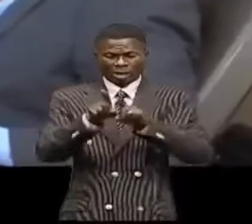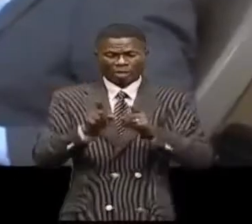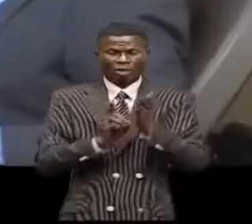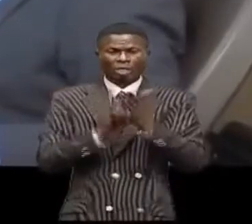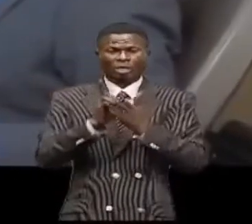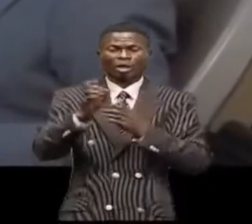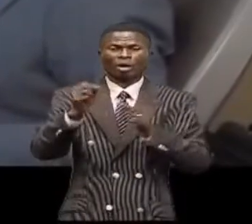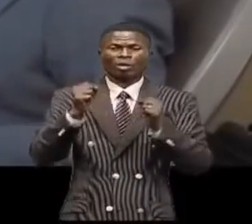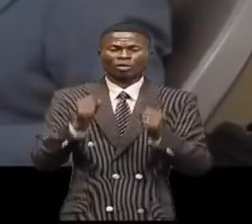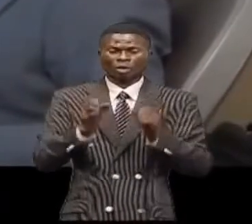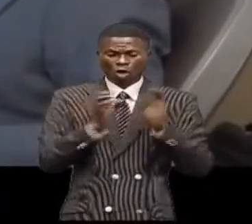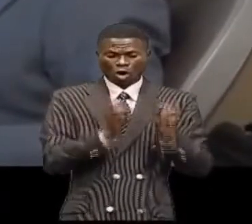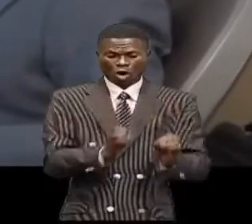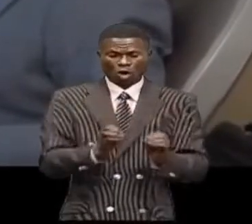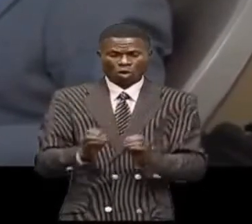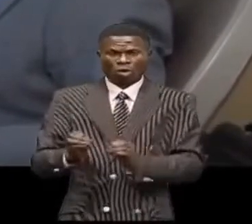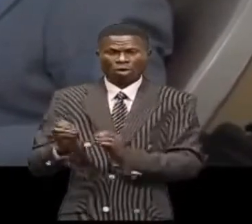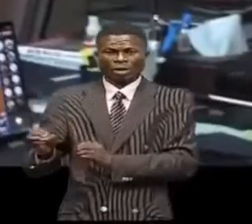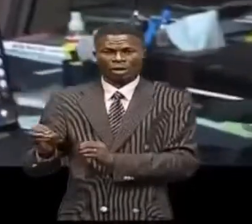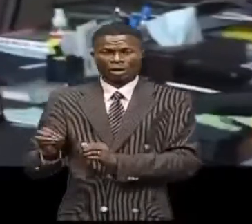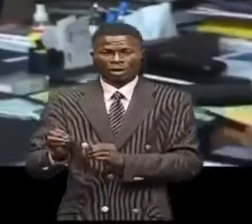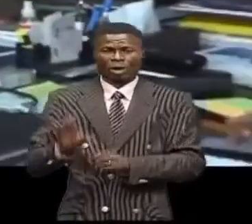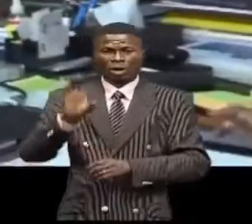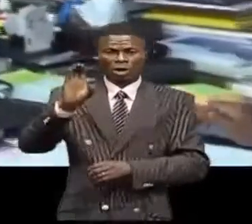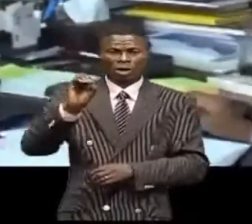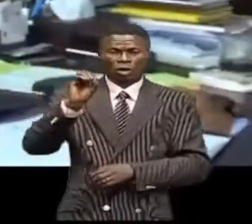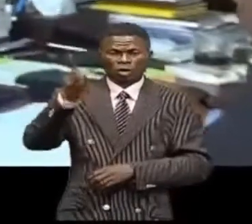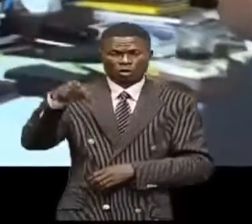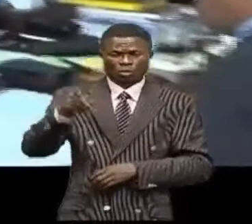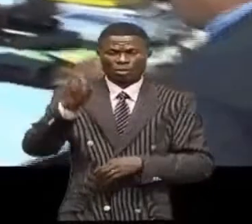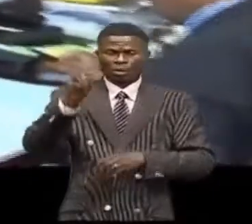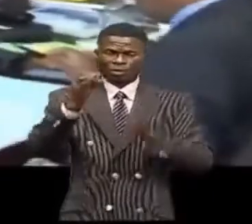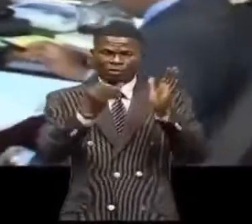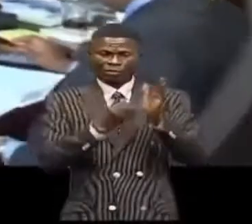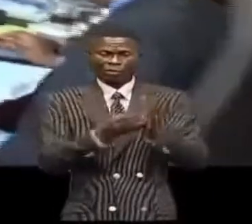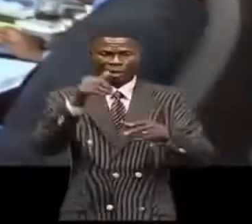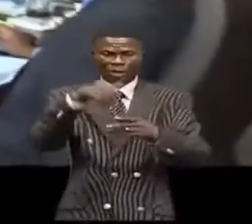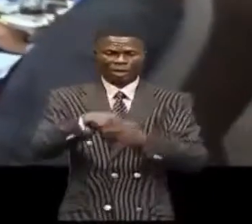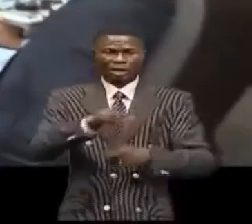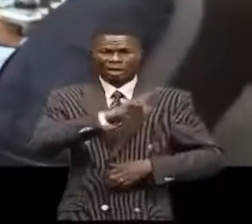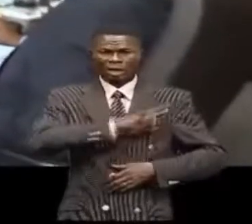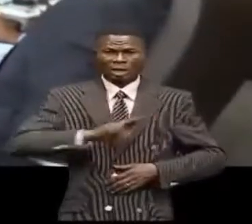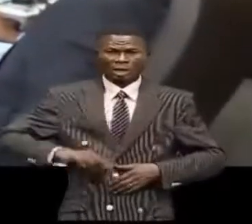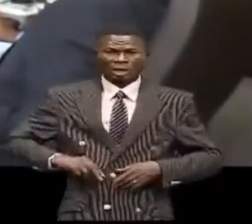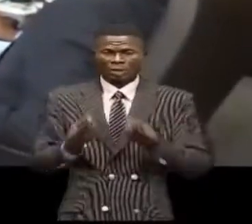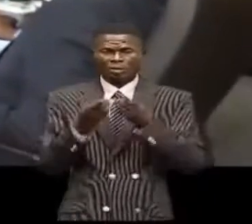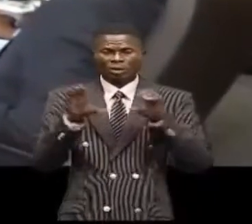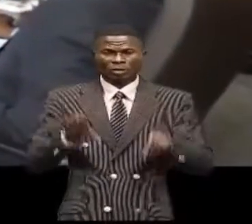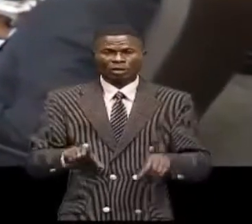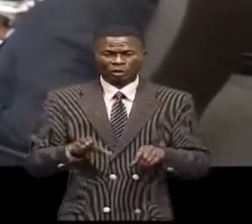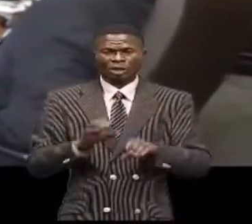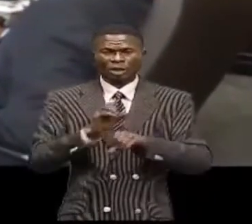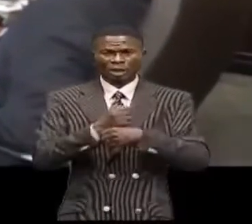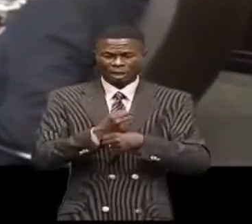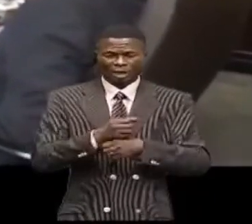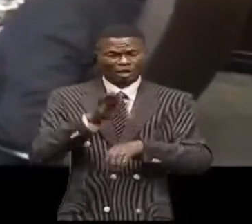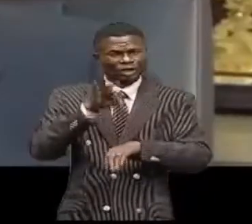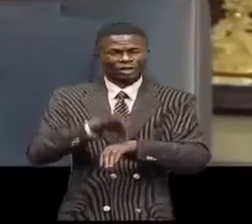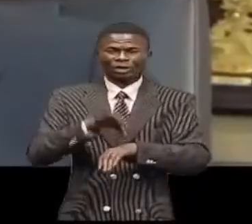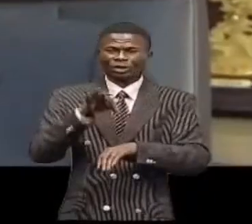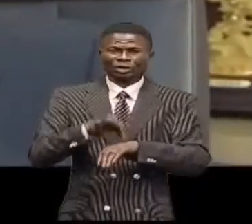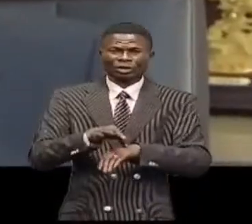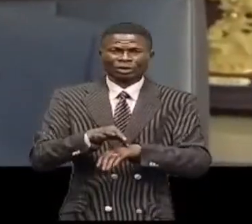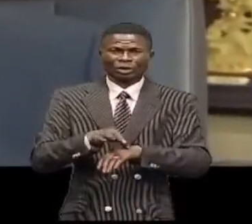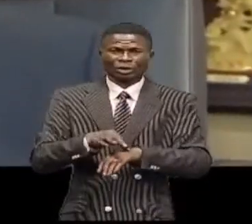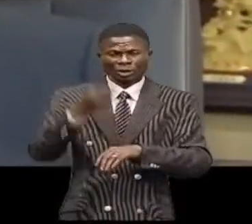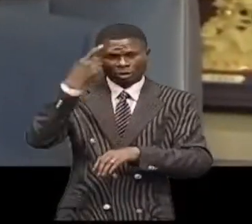durable, l'organisation de l'après-COP 27 en République démocratique du Congo constitue une opportunité pour,